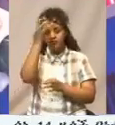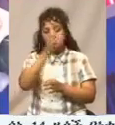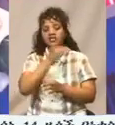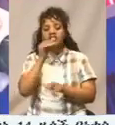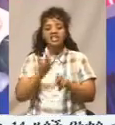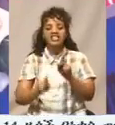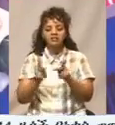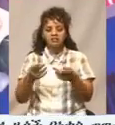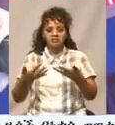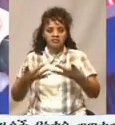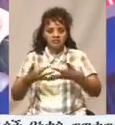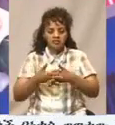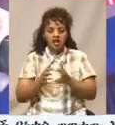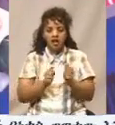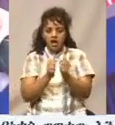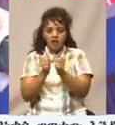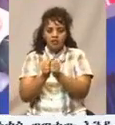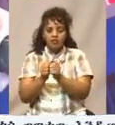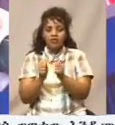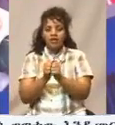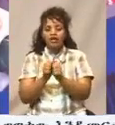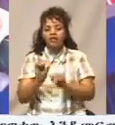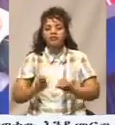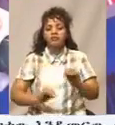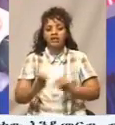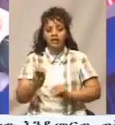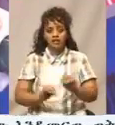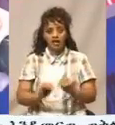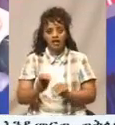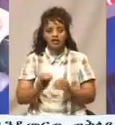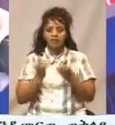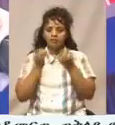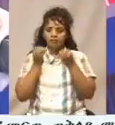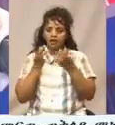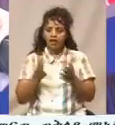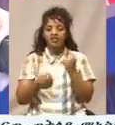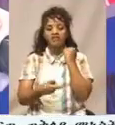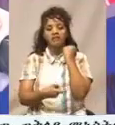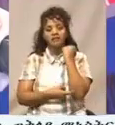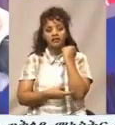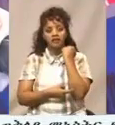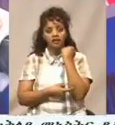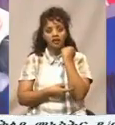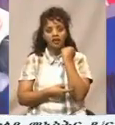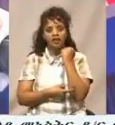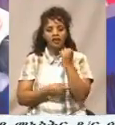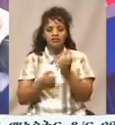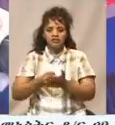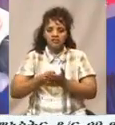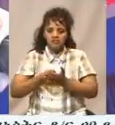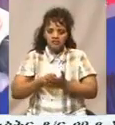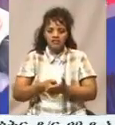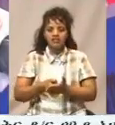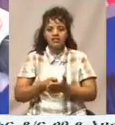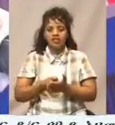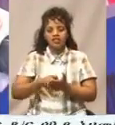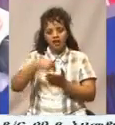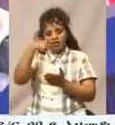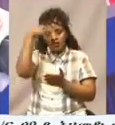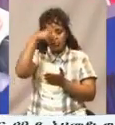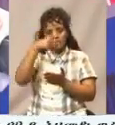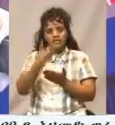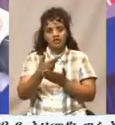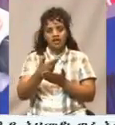ህዝብ ተቀናጅቶ አንድ ላይ በጋራ በመንቀሳቀሱ በርካታ ፈተናዎችን በጽናት በጥበብ